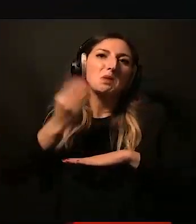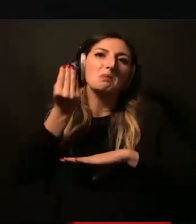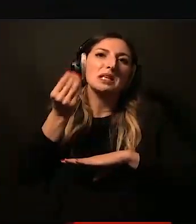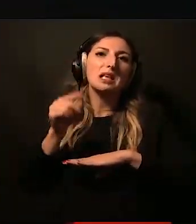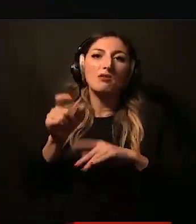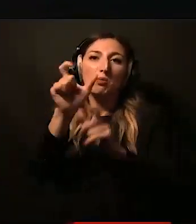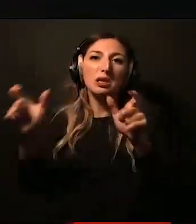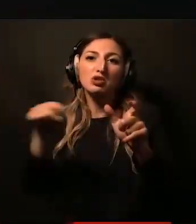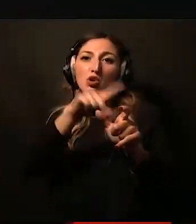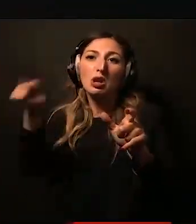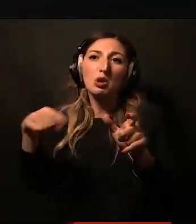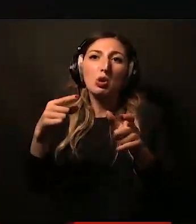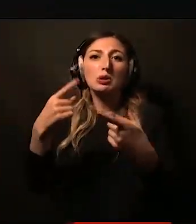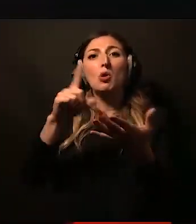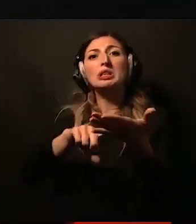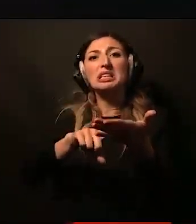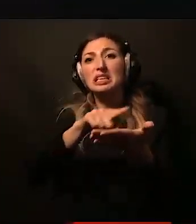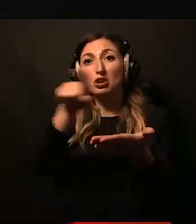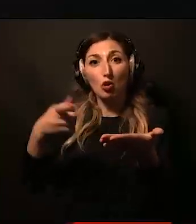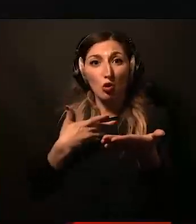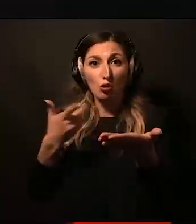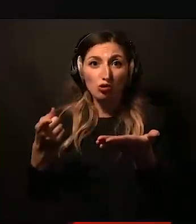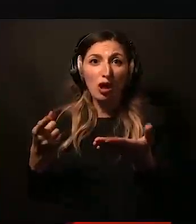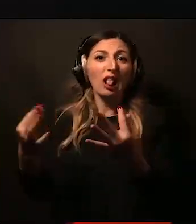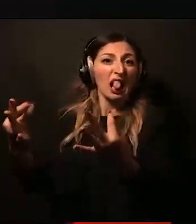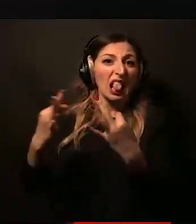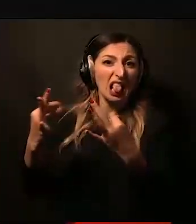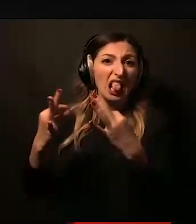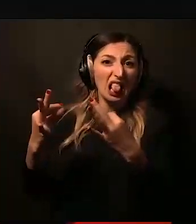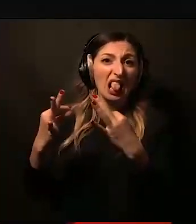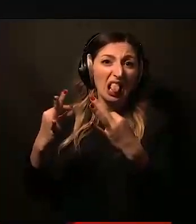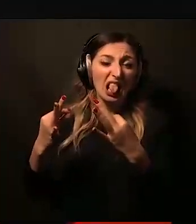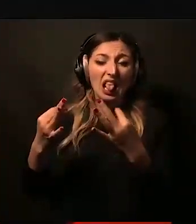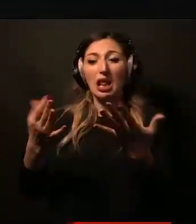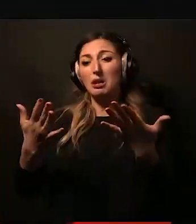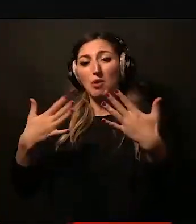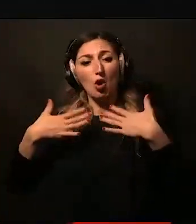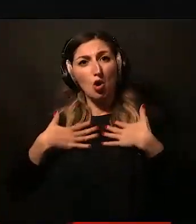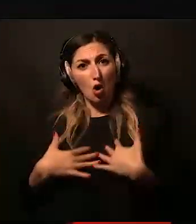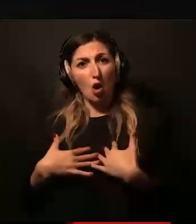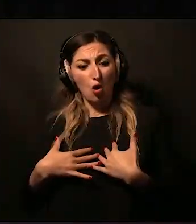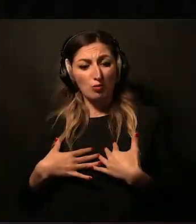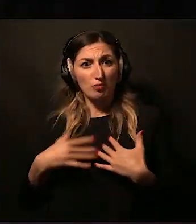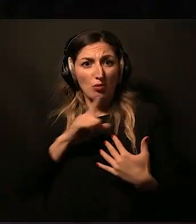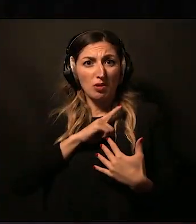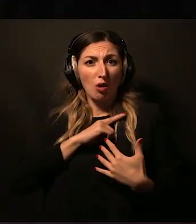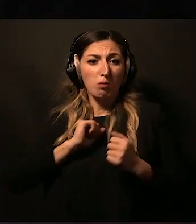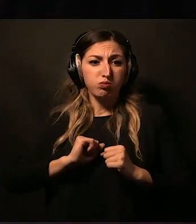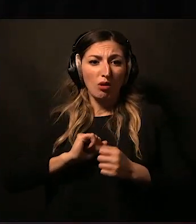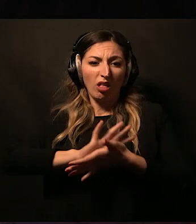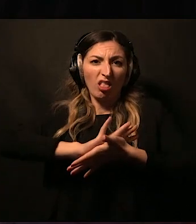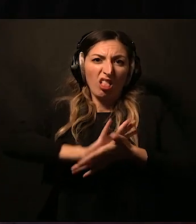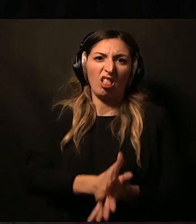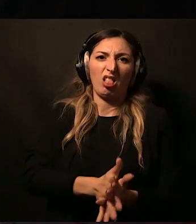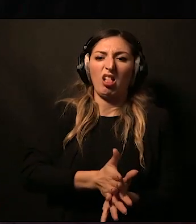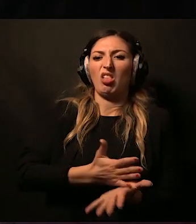che volevano che potessero prendere il mio corpo e farlo a pezzi che non fossero